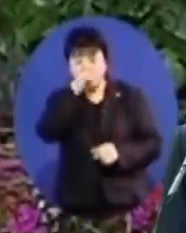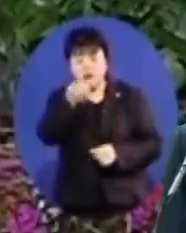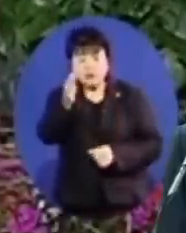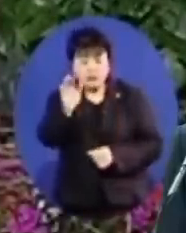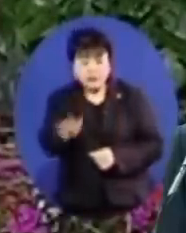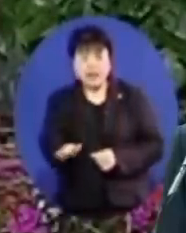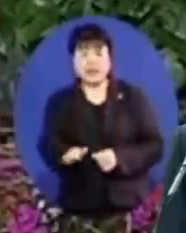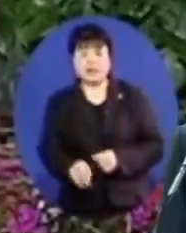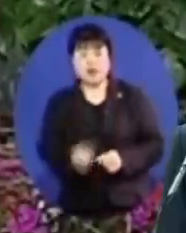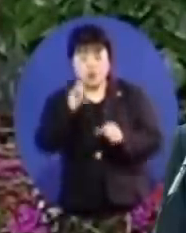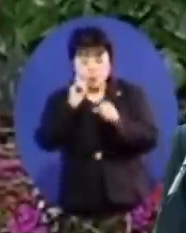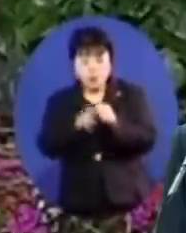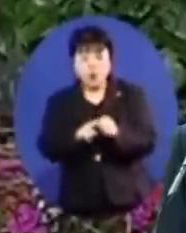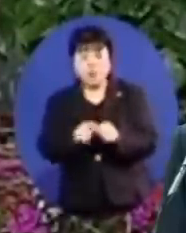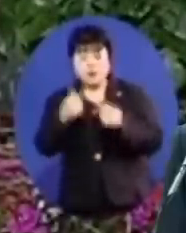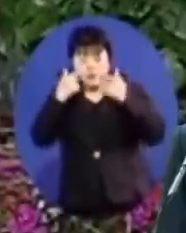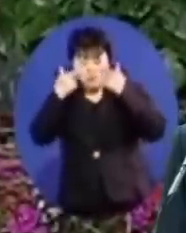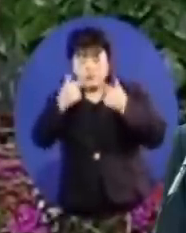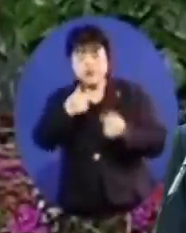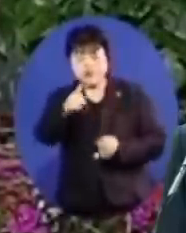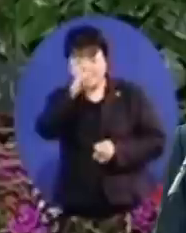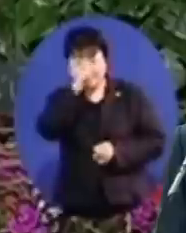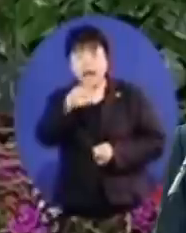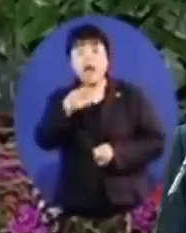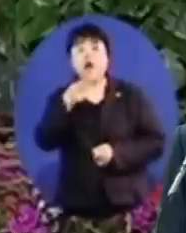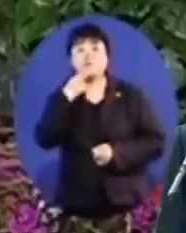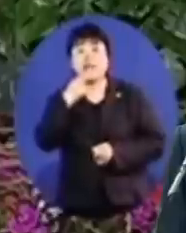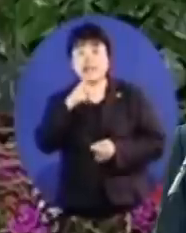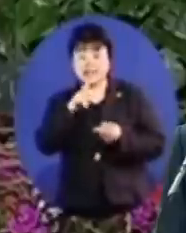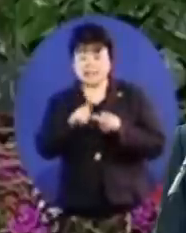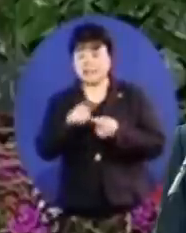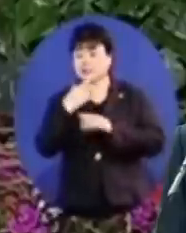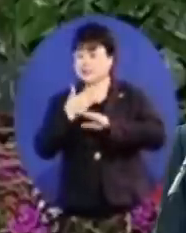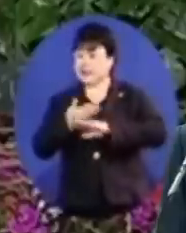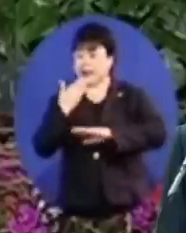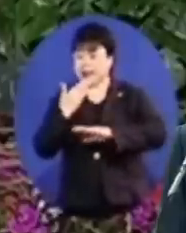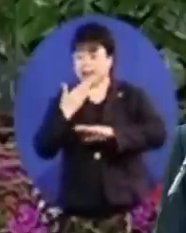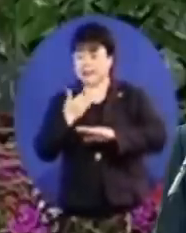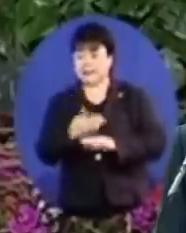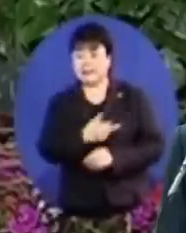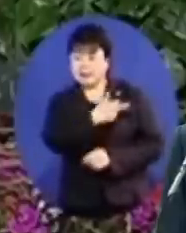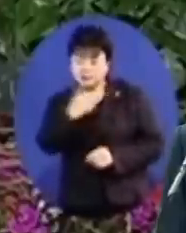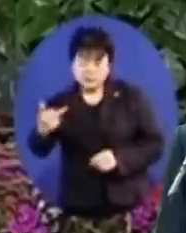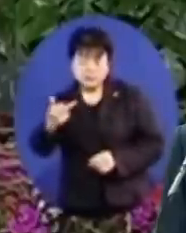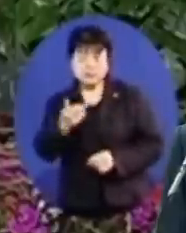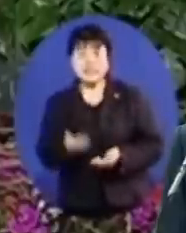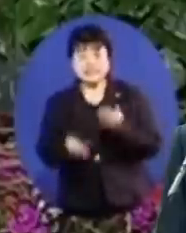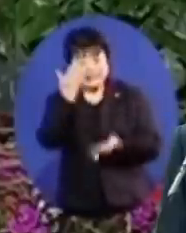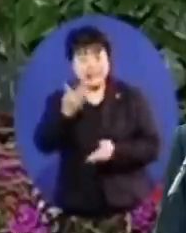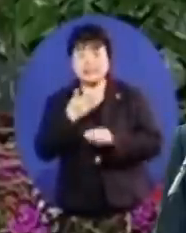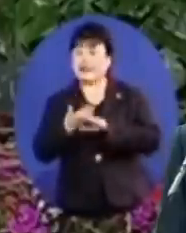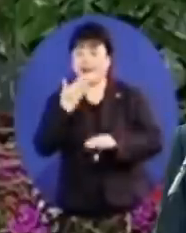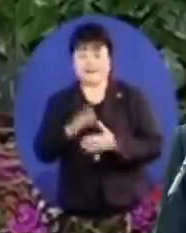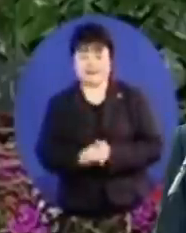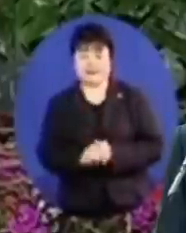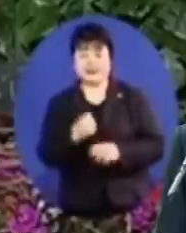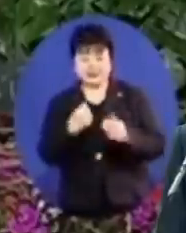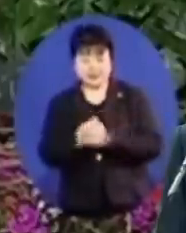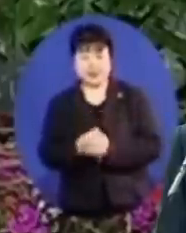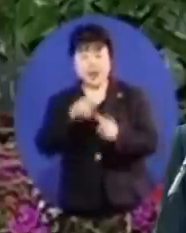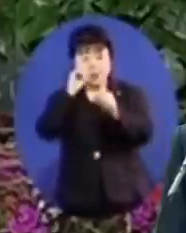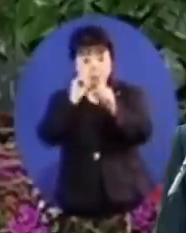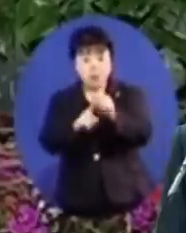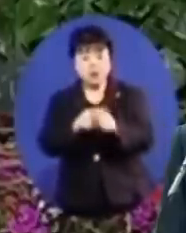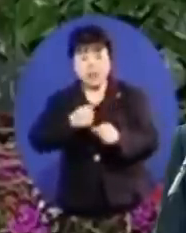목표를 얼마나 분명히 가졌느냐에 따라 삶의 모습은 크게 달라지는 것입니다. 그러므로 우리는